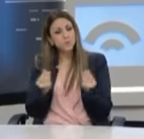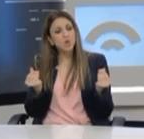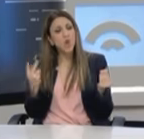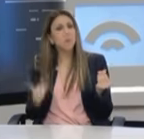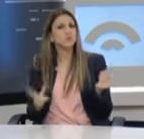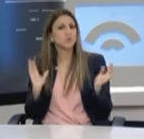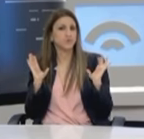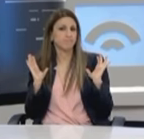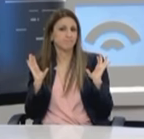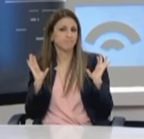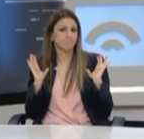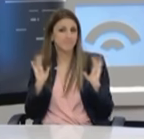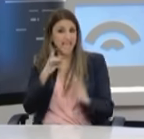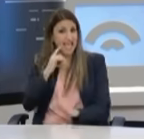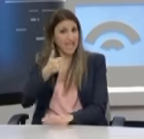τρόπο.